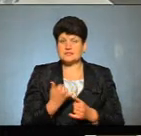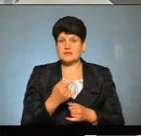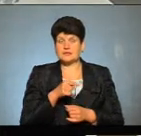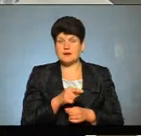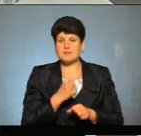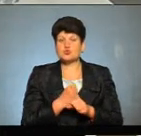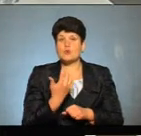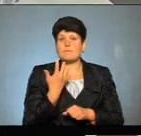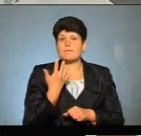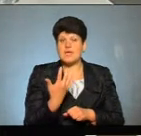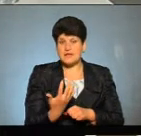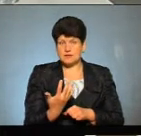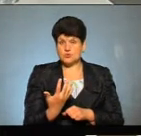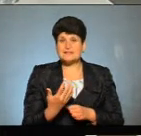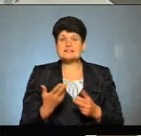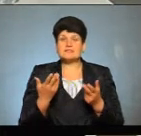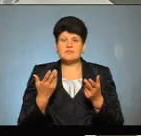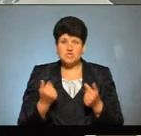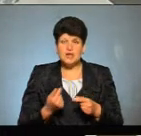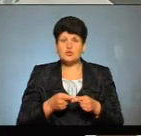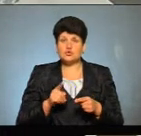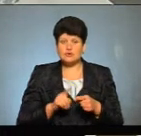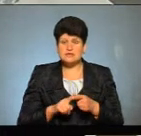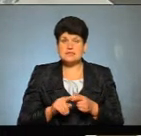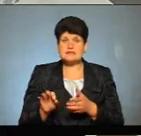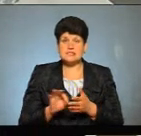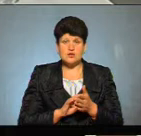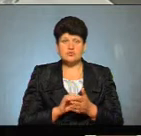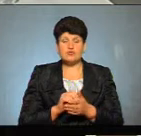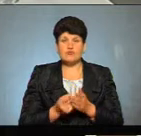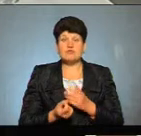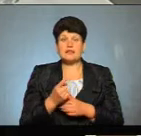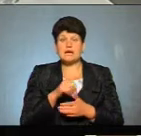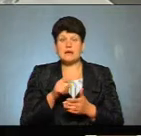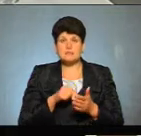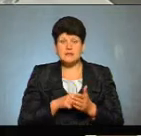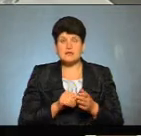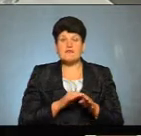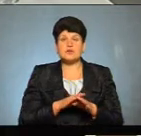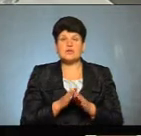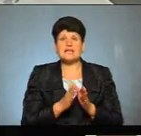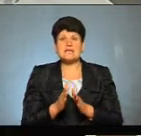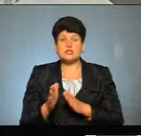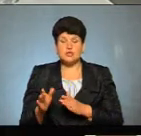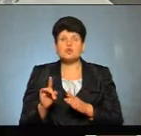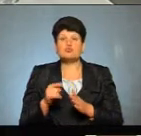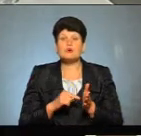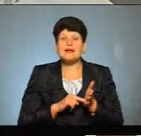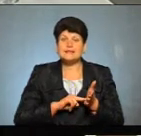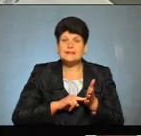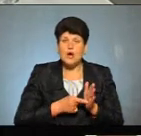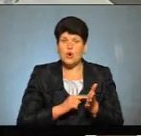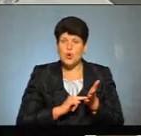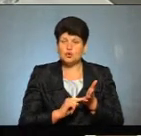працює п'ятеро. Звичайно, це відразу виникають питання дотримання режиму. Чому я на цьому наголошую?